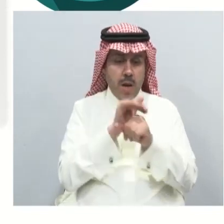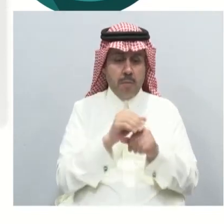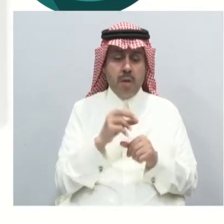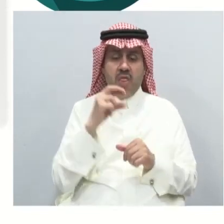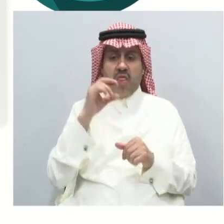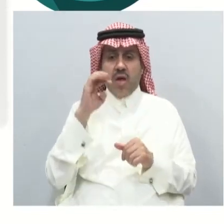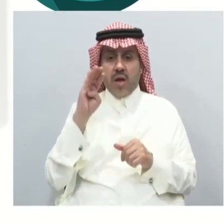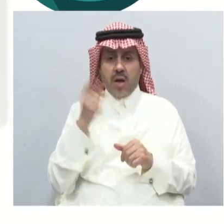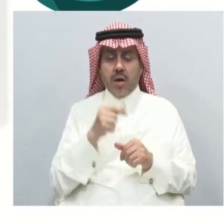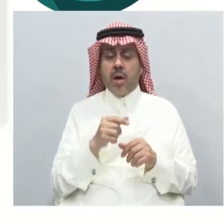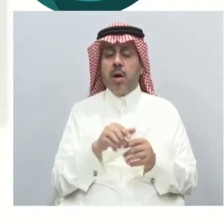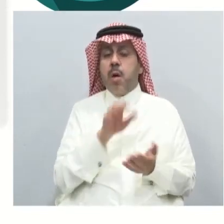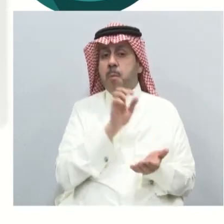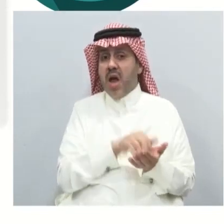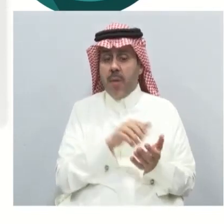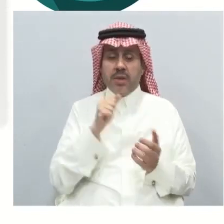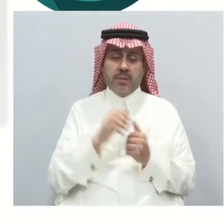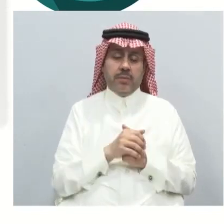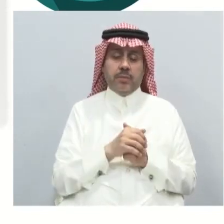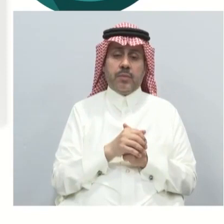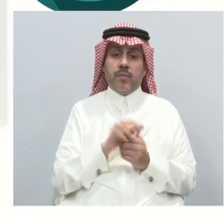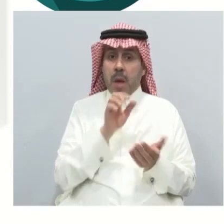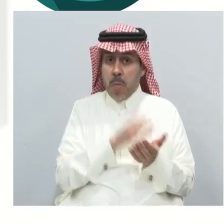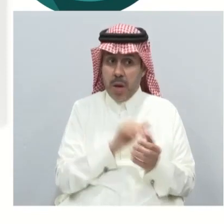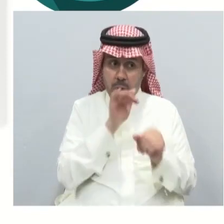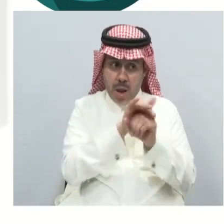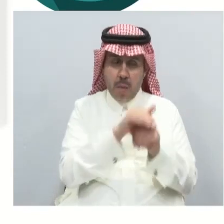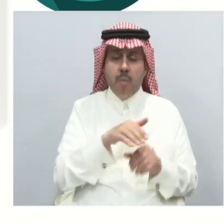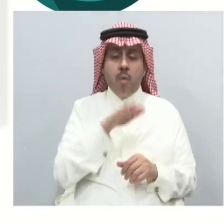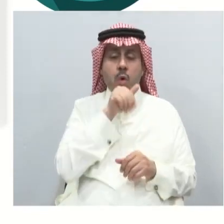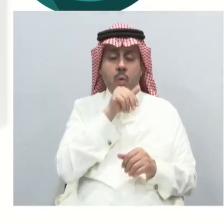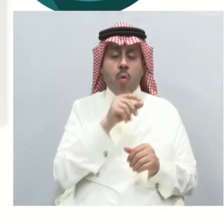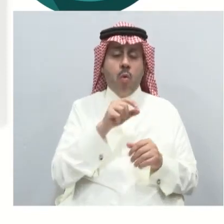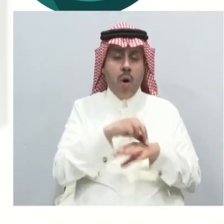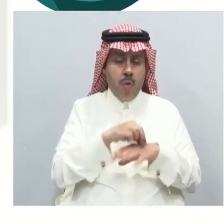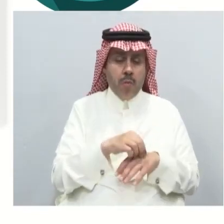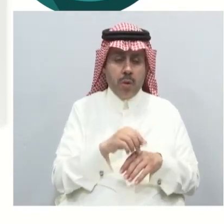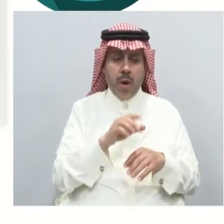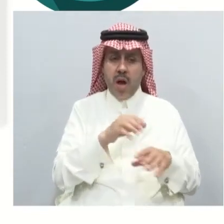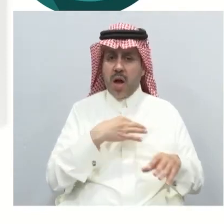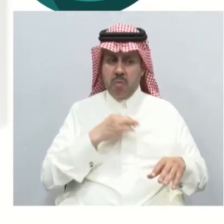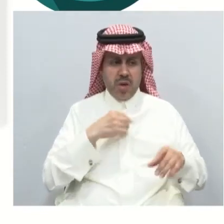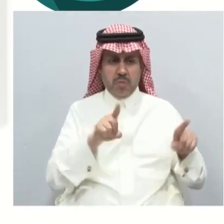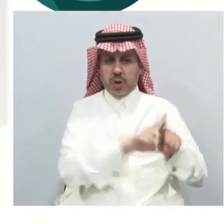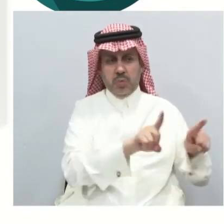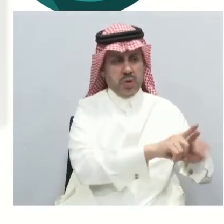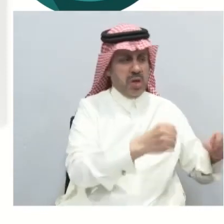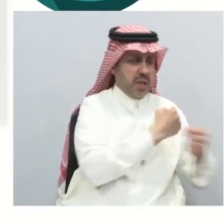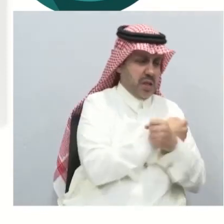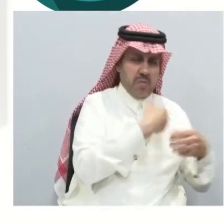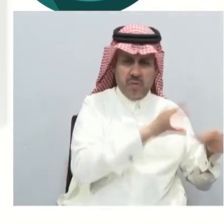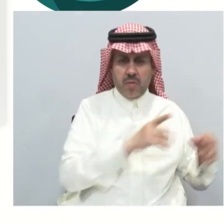واذ قال ابراهيم لابيه وقومه انني براء مما تعبدون الا الذي